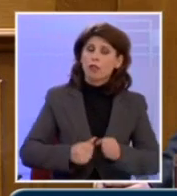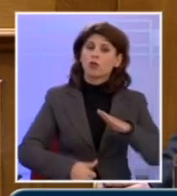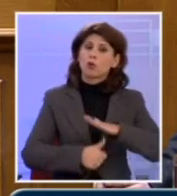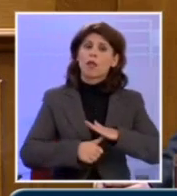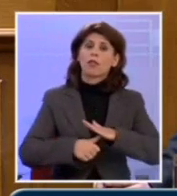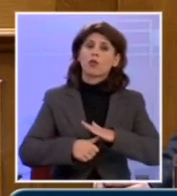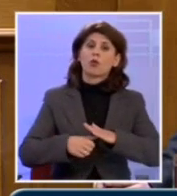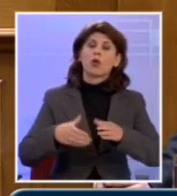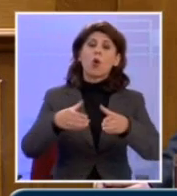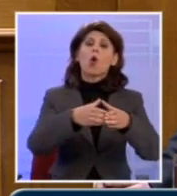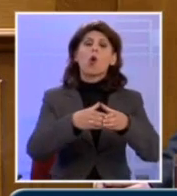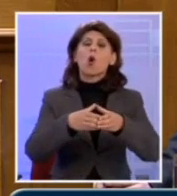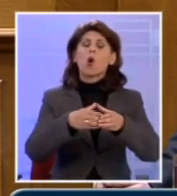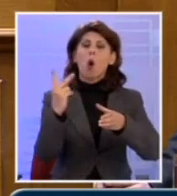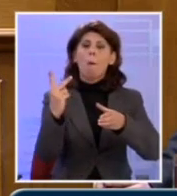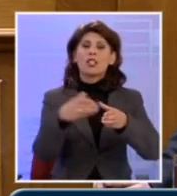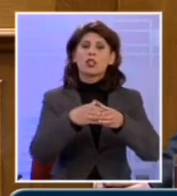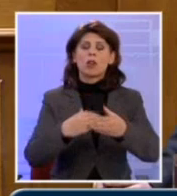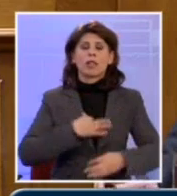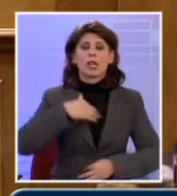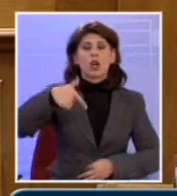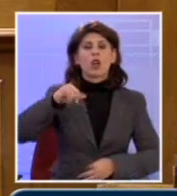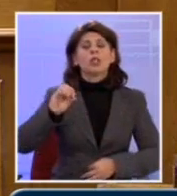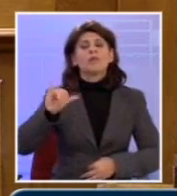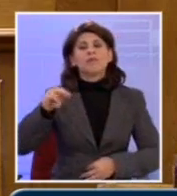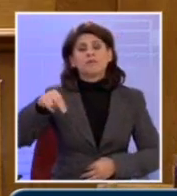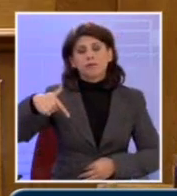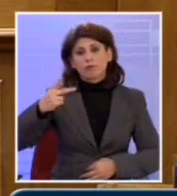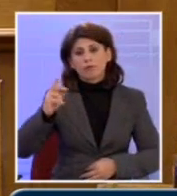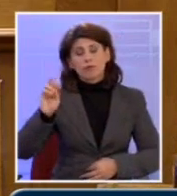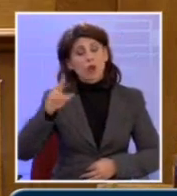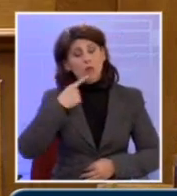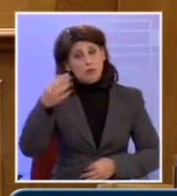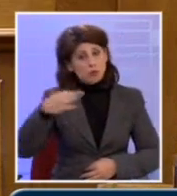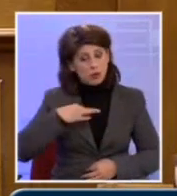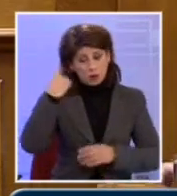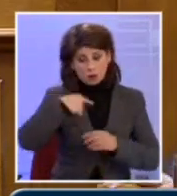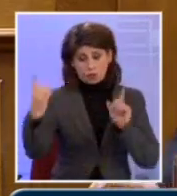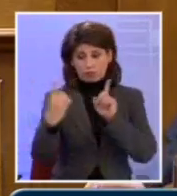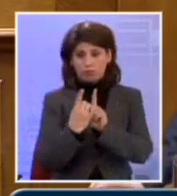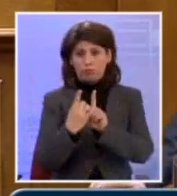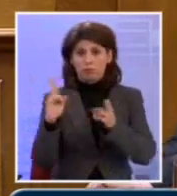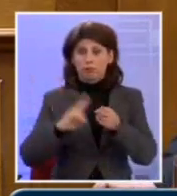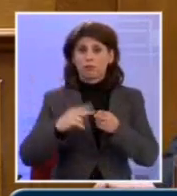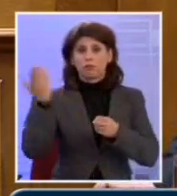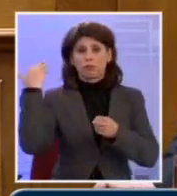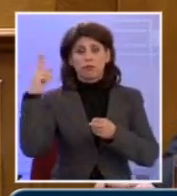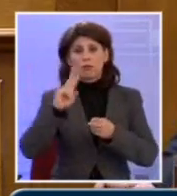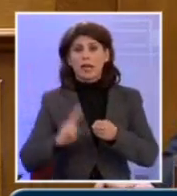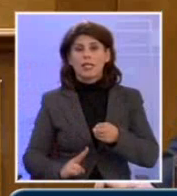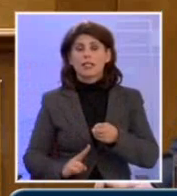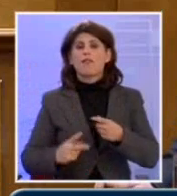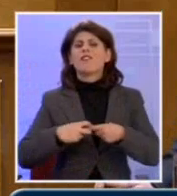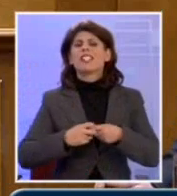της Κομισιόν, του κ. Γιούγκερ, όπως μου την εξέφρασε στην κατηδία συνάντησή μας την προηγούμενη Παρασκευή στις